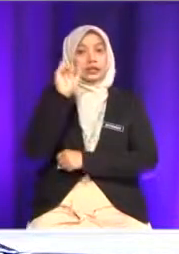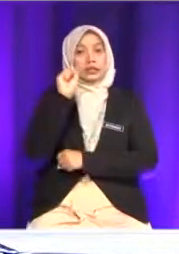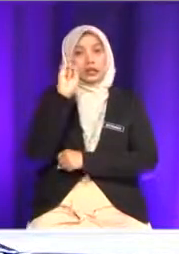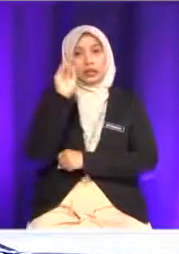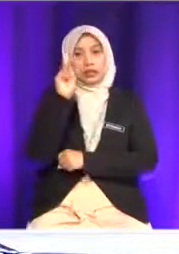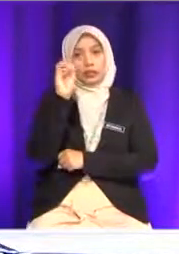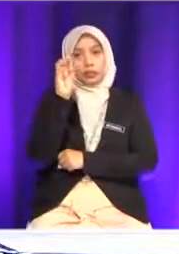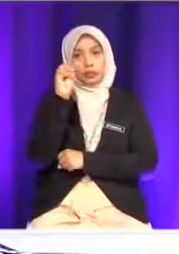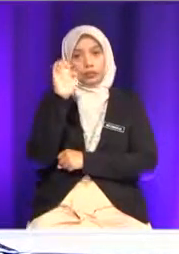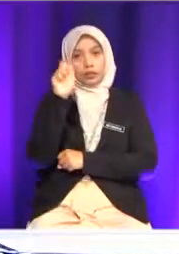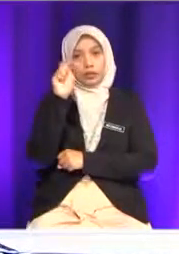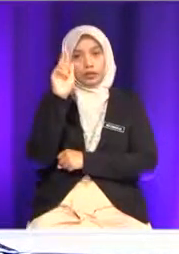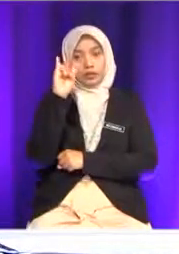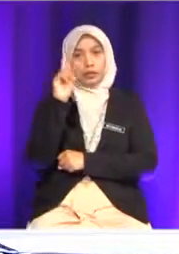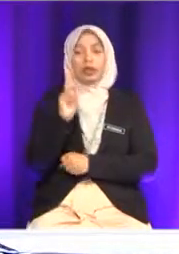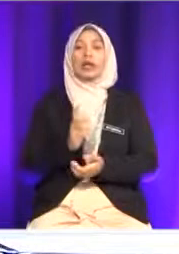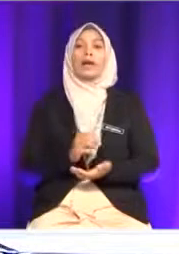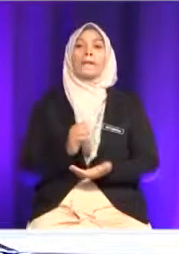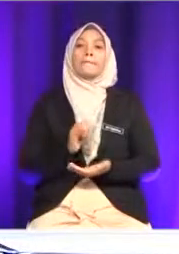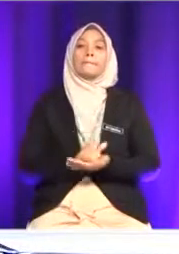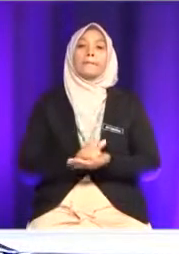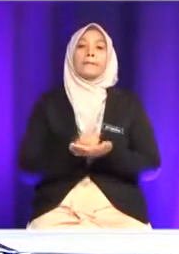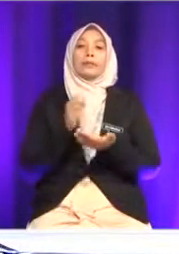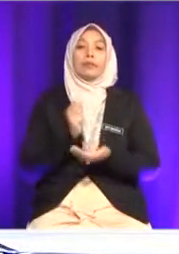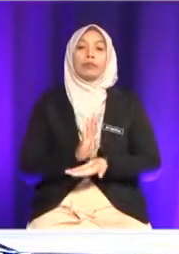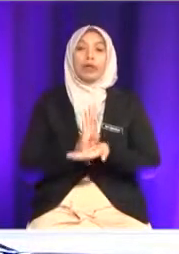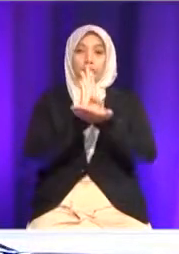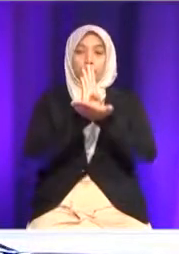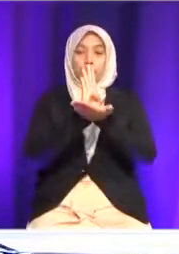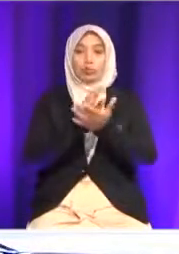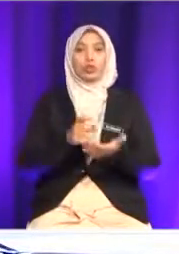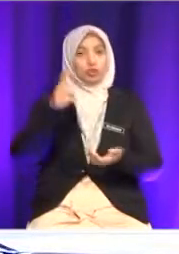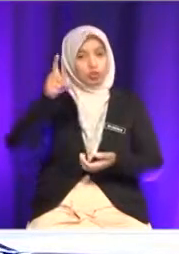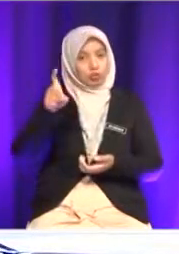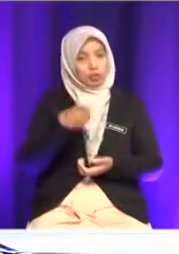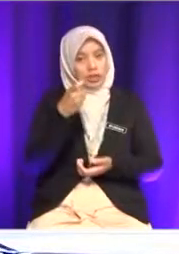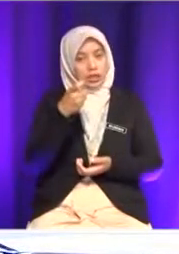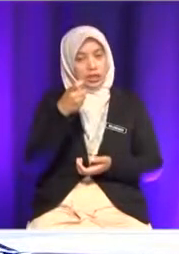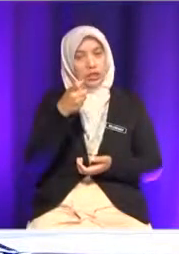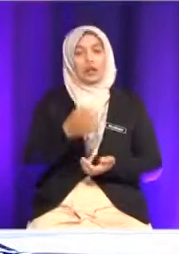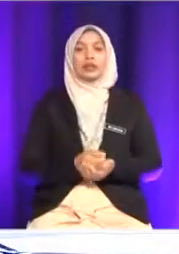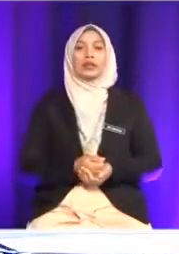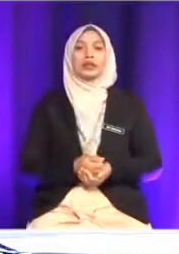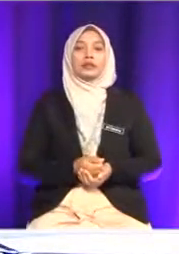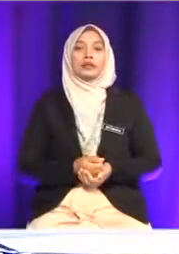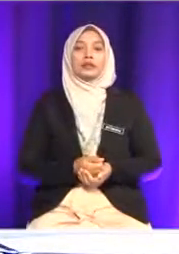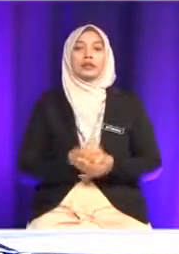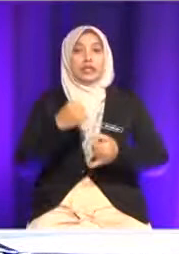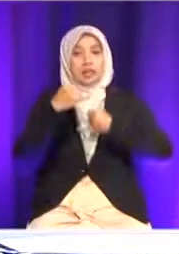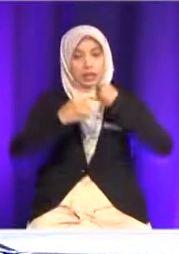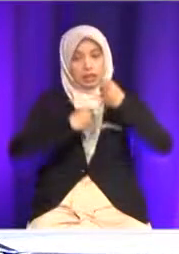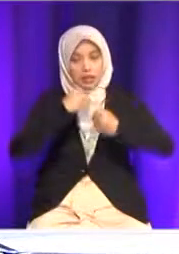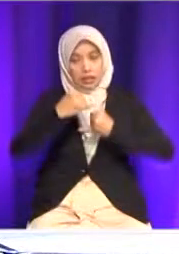bapak untuk mencungkil dan mengena pasti potensi anak-anak di rumah dan juga membantu mereka kehaluan yang tepat